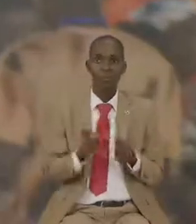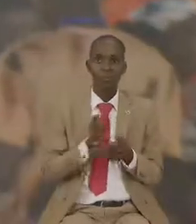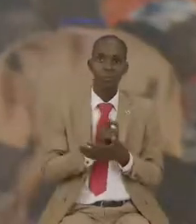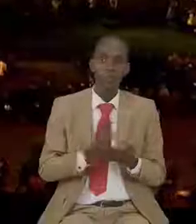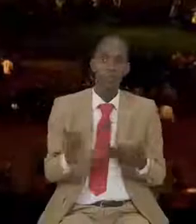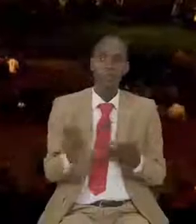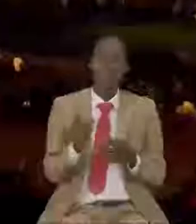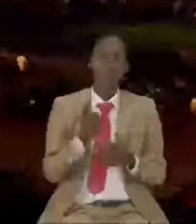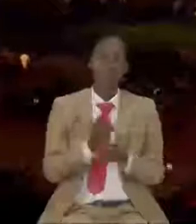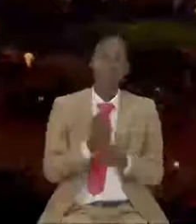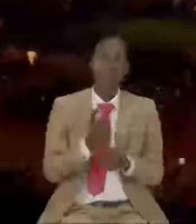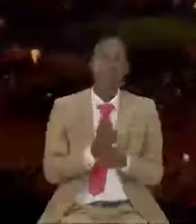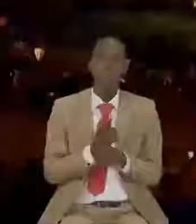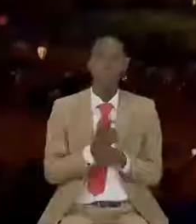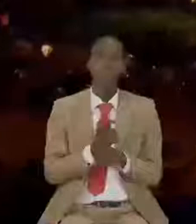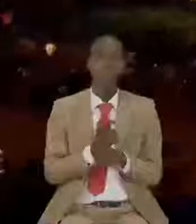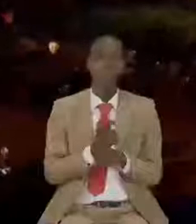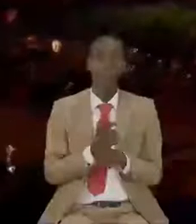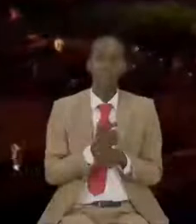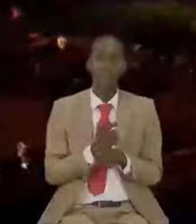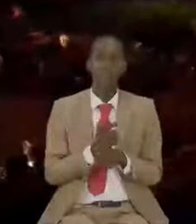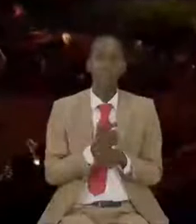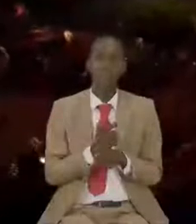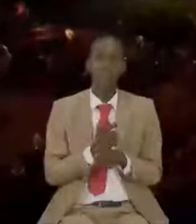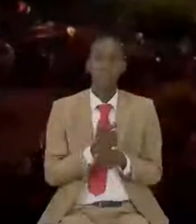L'heure est à la prière.